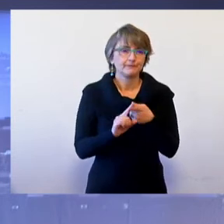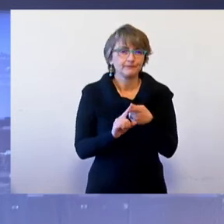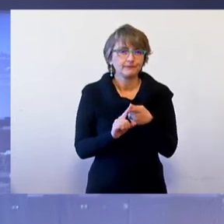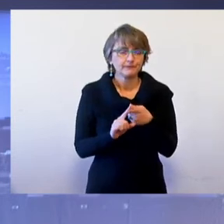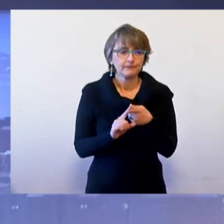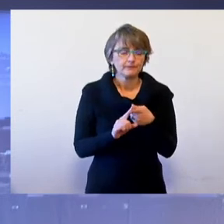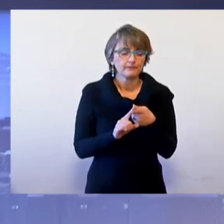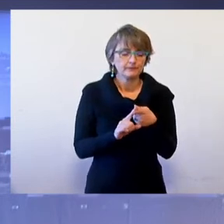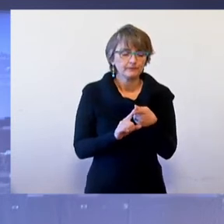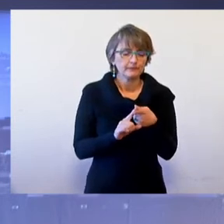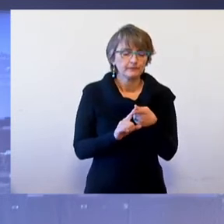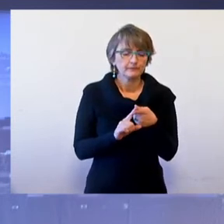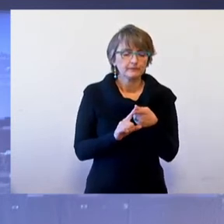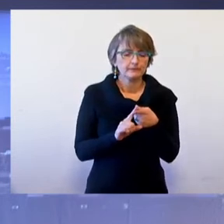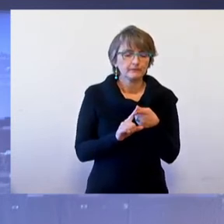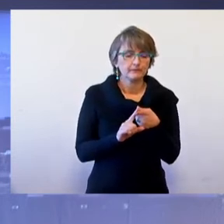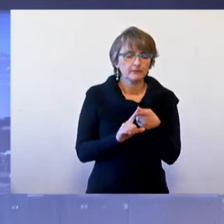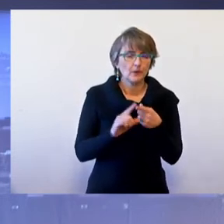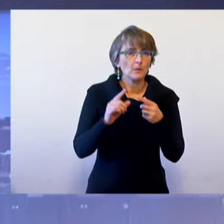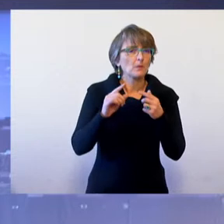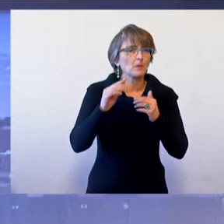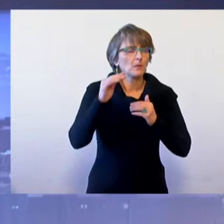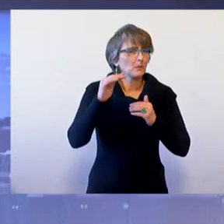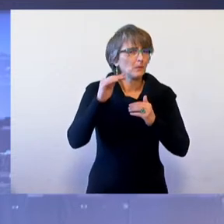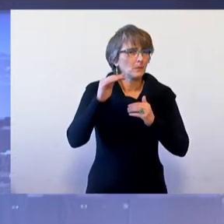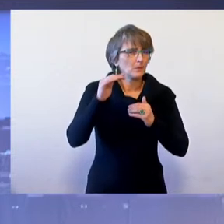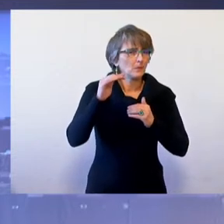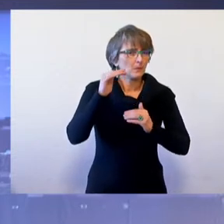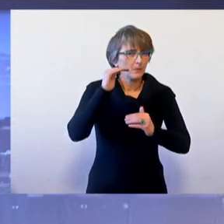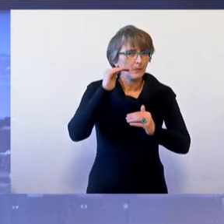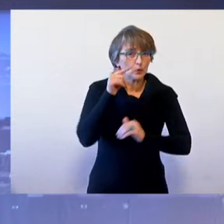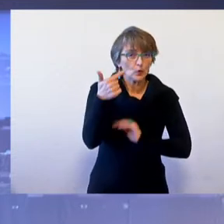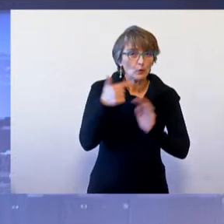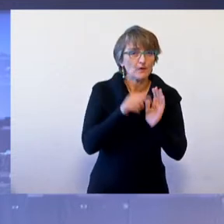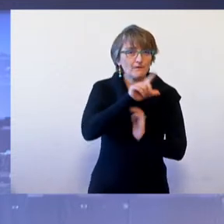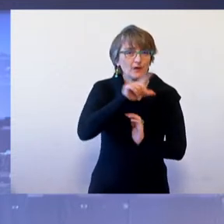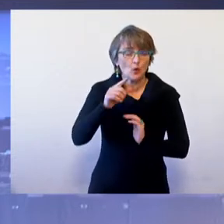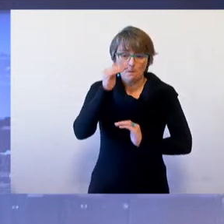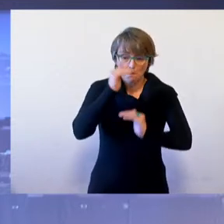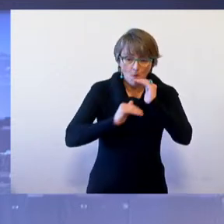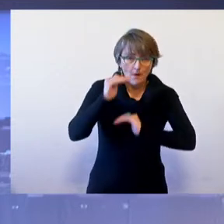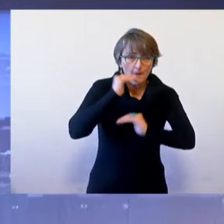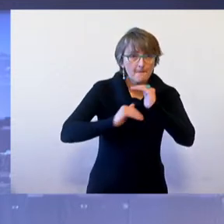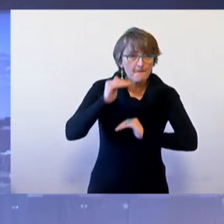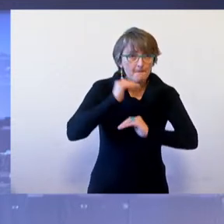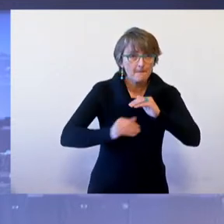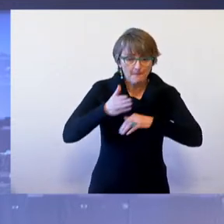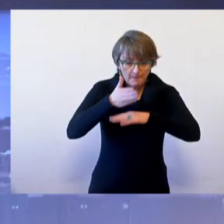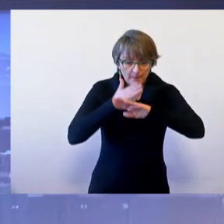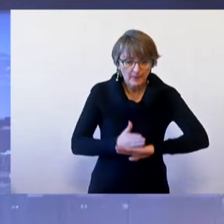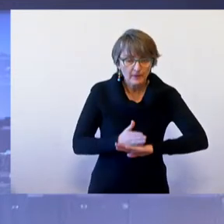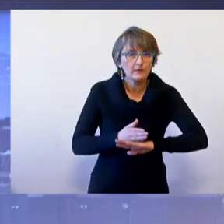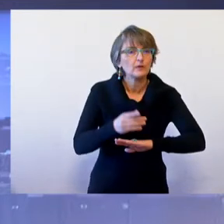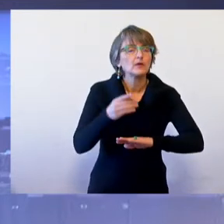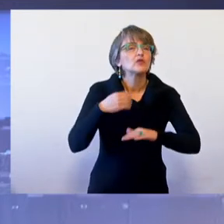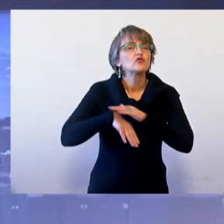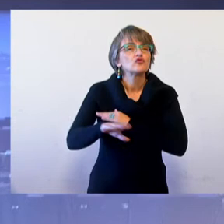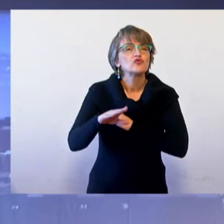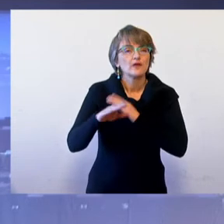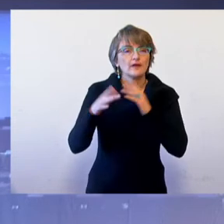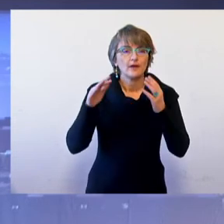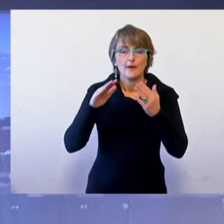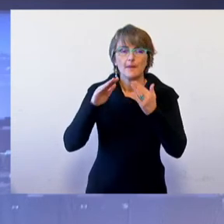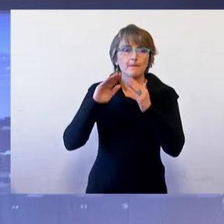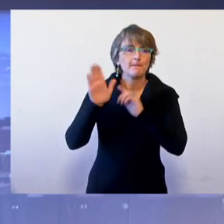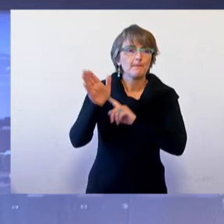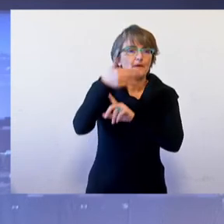des lieux d'art de la ville de Montpellier 2022. Donc c'est la programmation de M. Gilles Morat au pavillon populaire